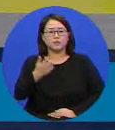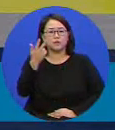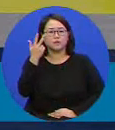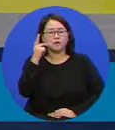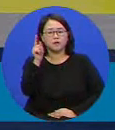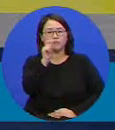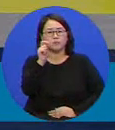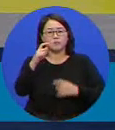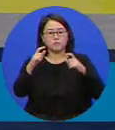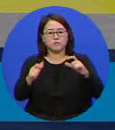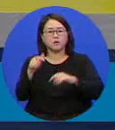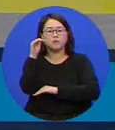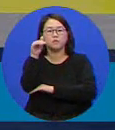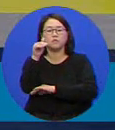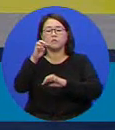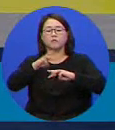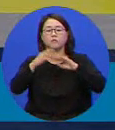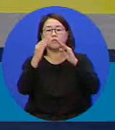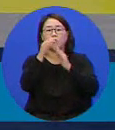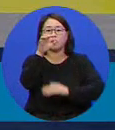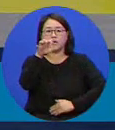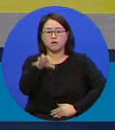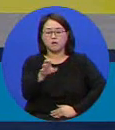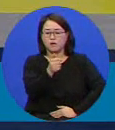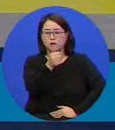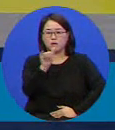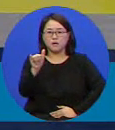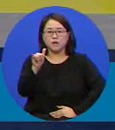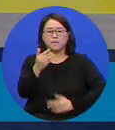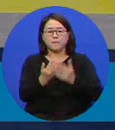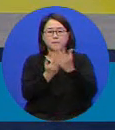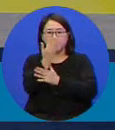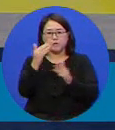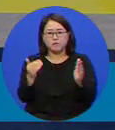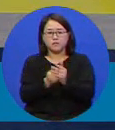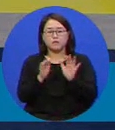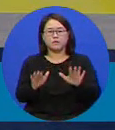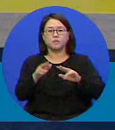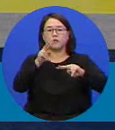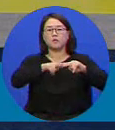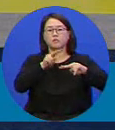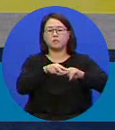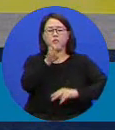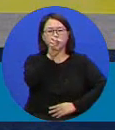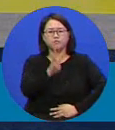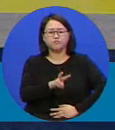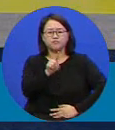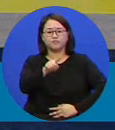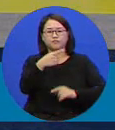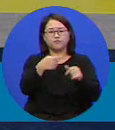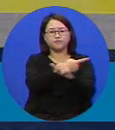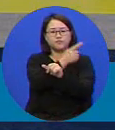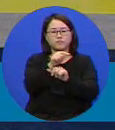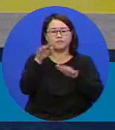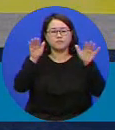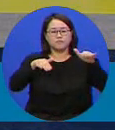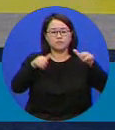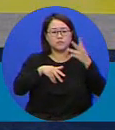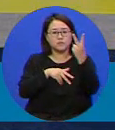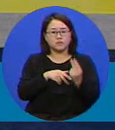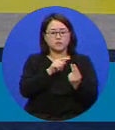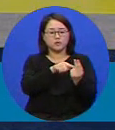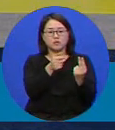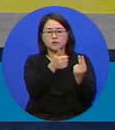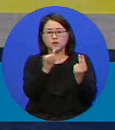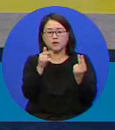지난주 고창의 오리농가에서 고병원성 AI가 발생했는데요. 이번에는 정읍 고부천 야생조류 분변에서 AI